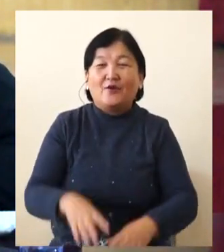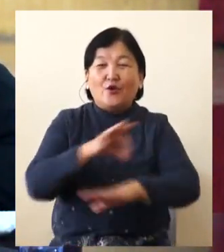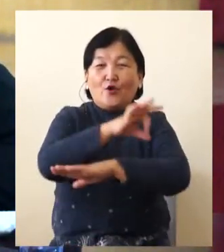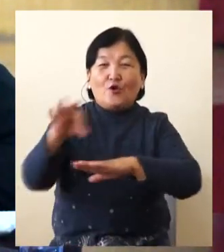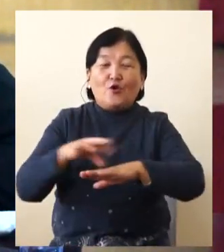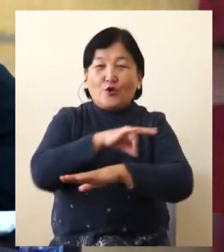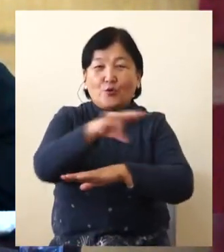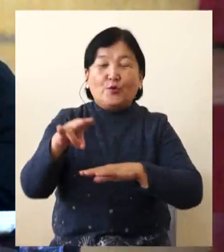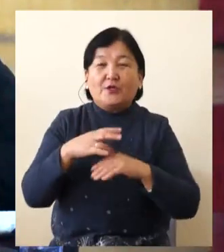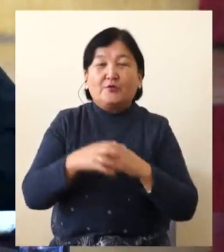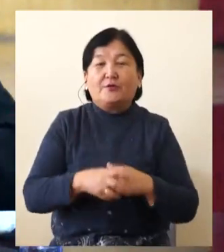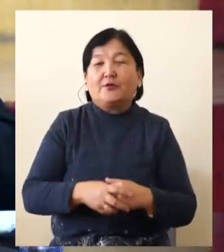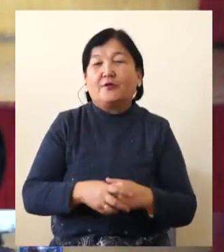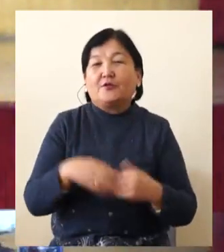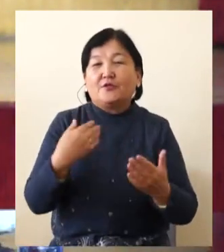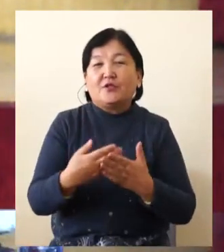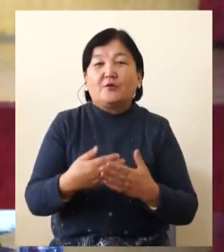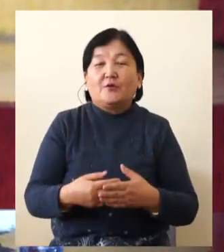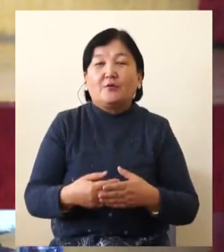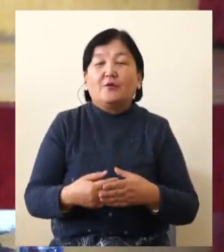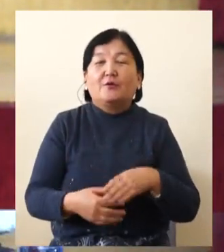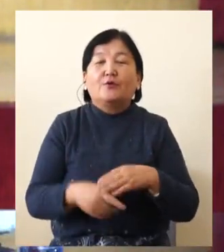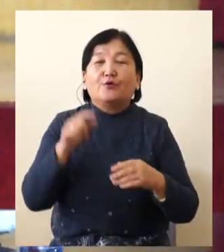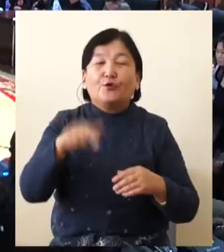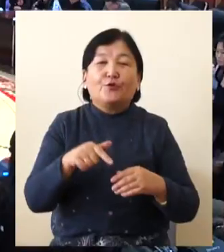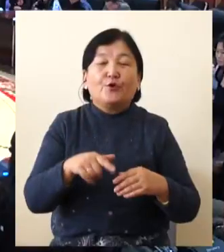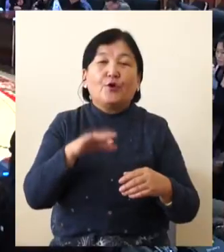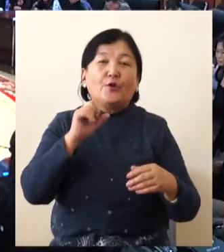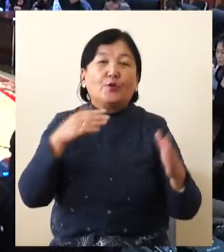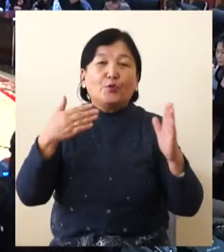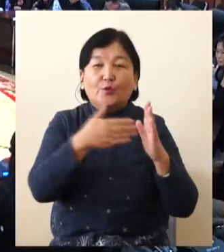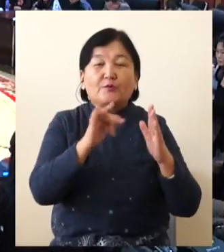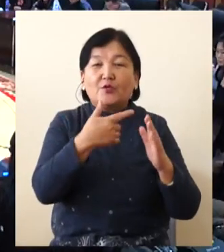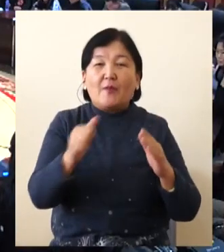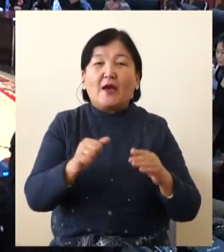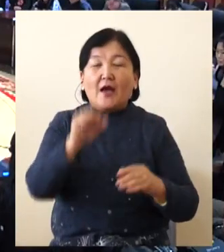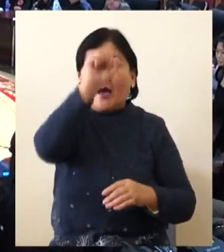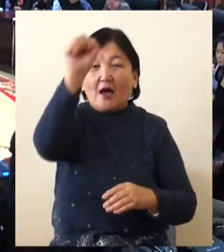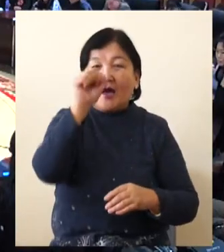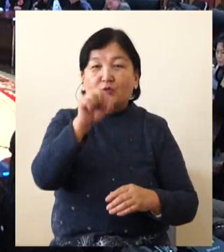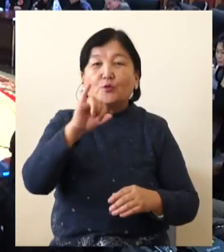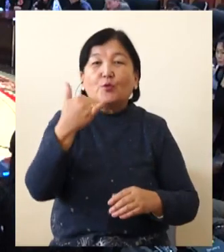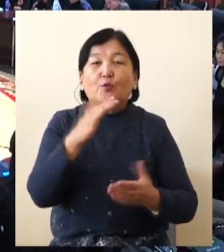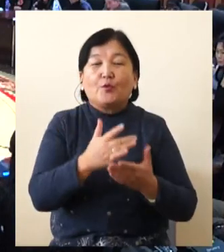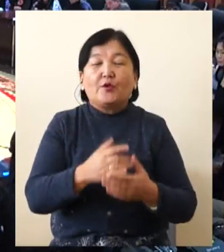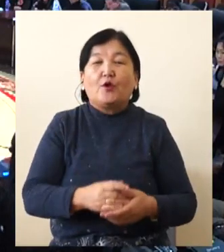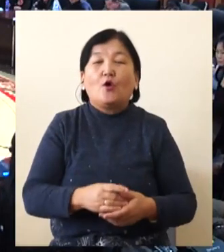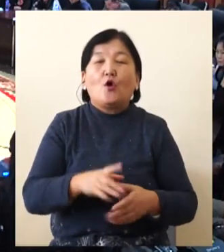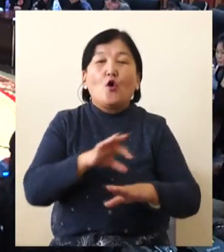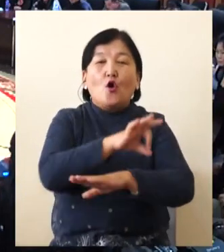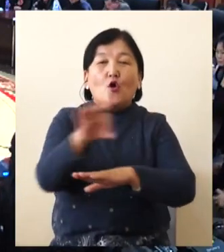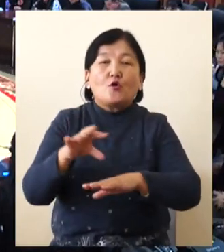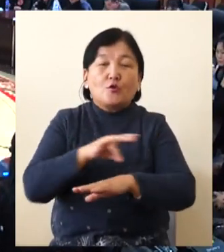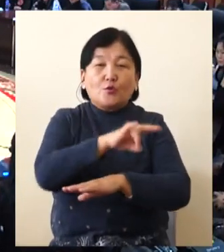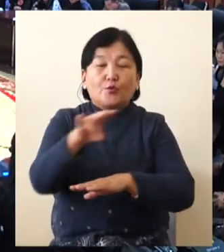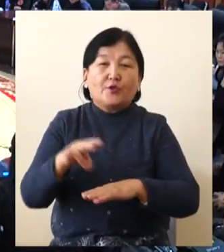Орон нутгийн ялангуяа хөдөө орон гэдэг та манайс хол байхын тулгуудад байгаа ч магадгүй айн болгоом юм байна. Энэ орон нутгийн өмчөд өдрийн